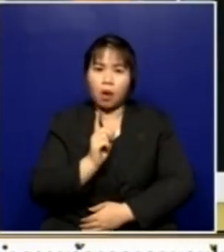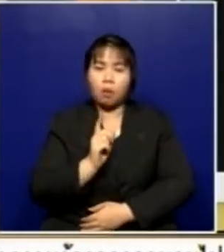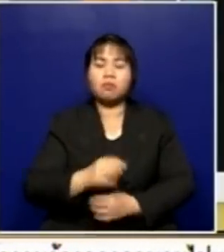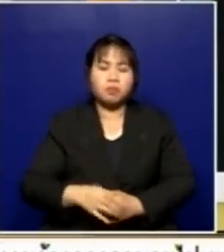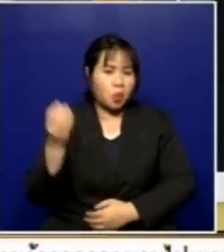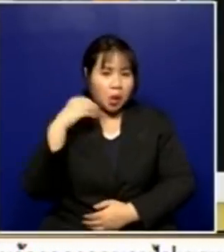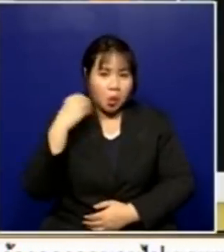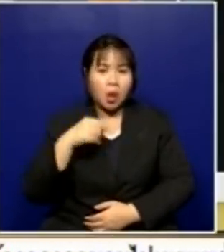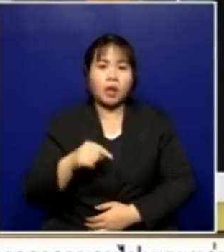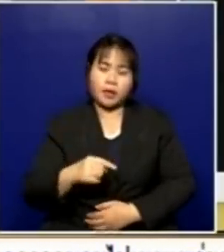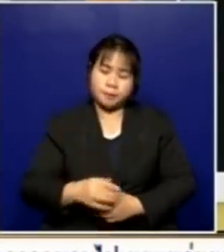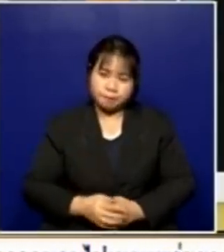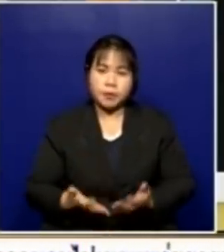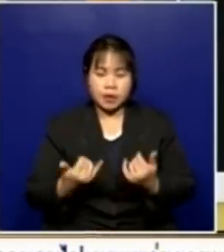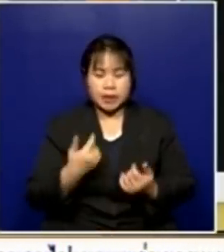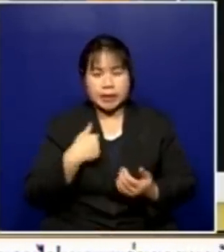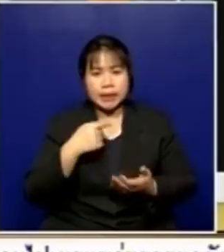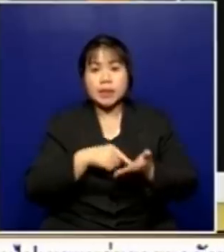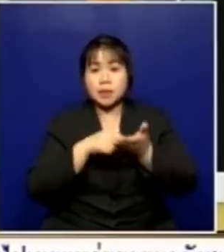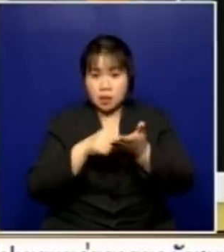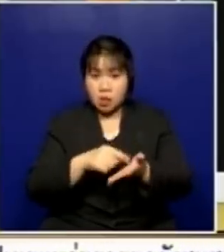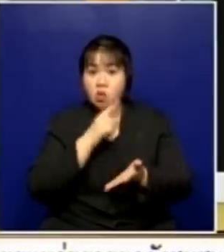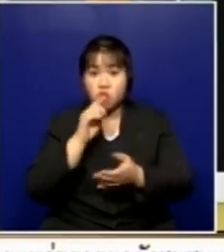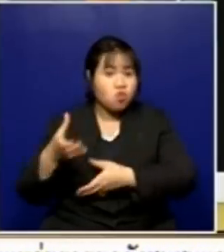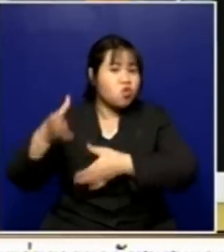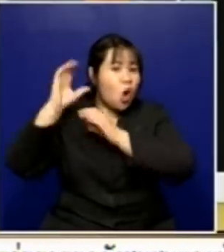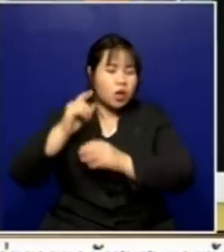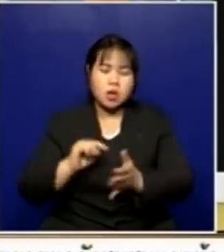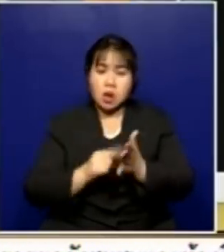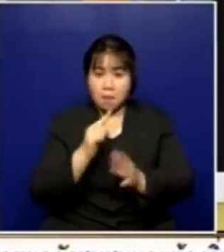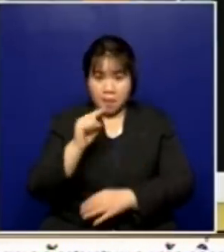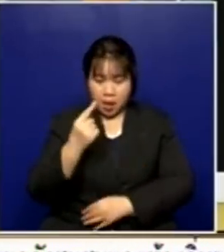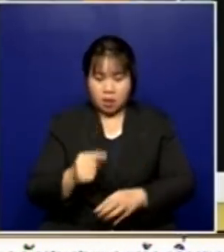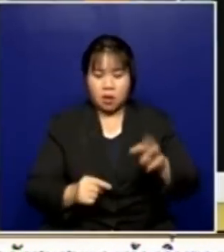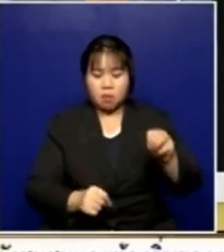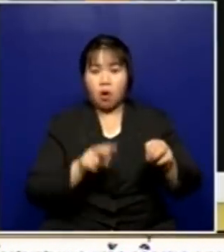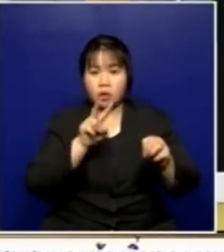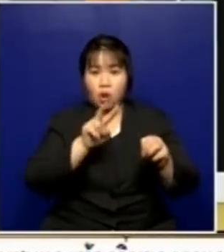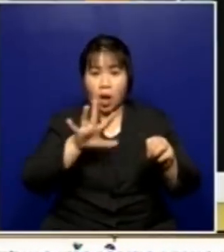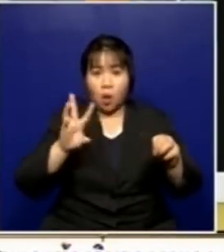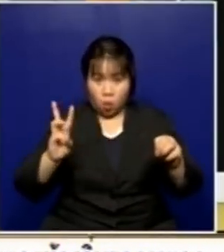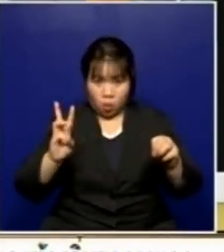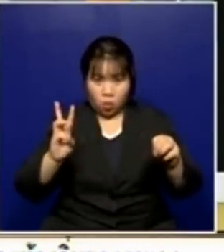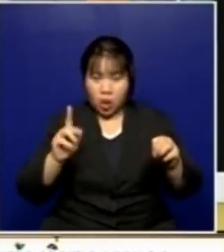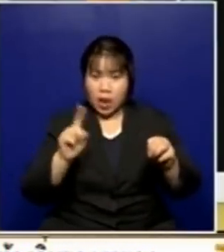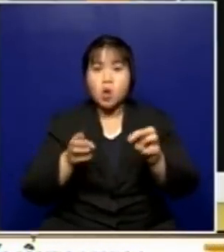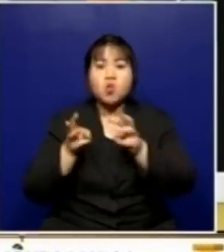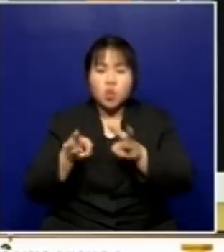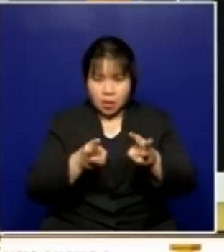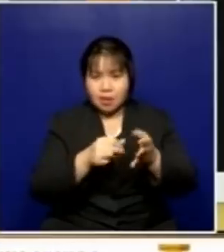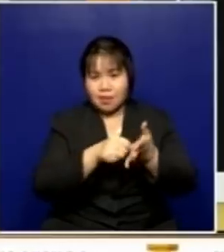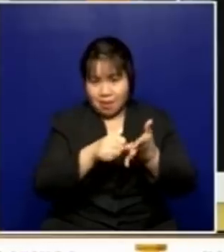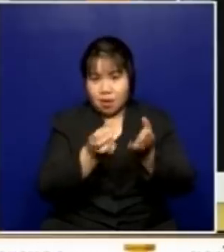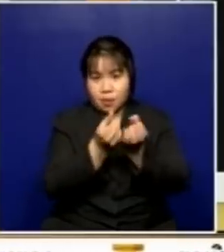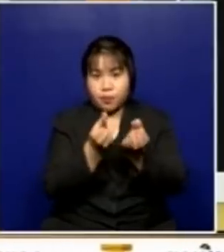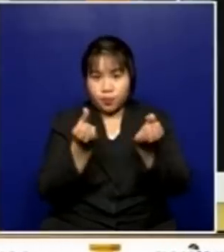เราจงเสนอว่าเพื่จะเริ่ตนกให่เราต้องแ้ไขมาตรา 256ที่วาด้วยวิธีการแ้ไขรัฐธรรมนูน